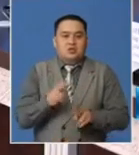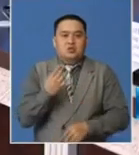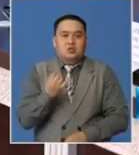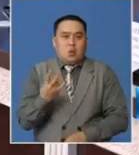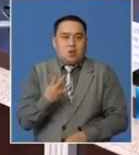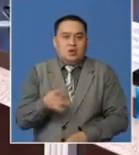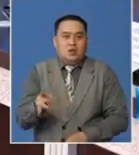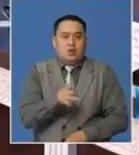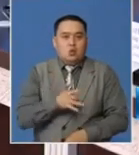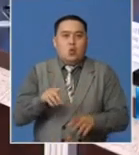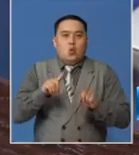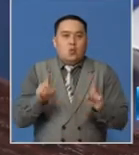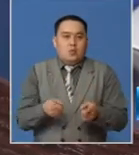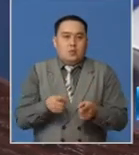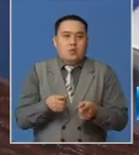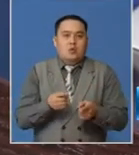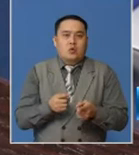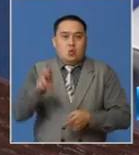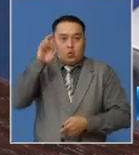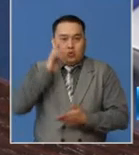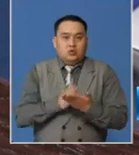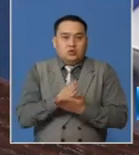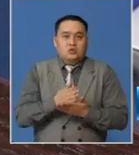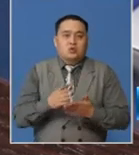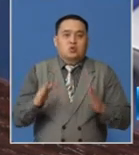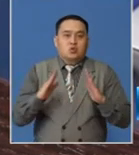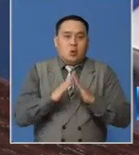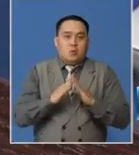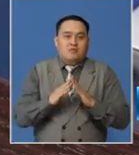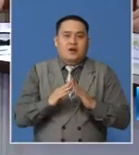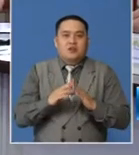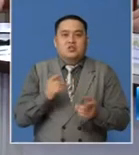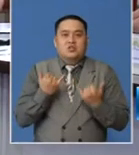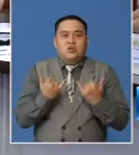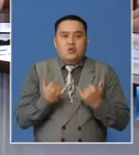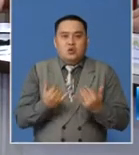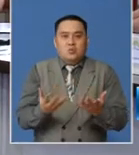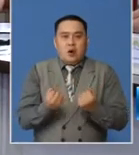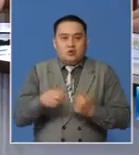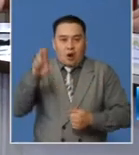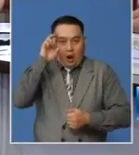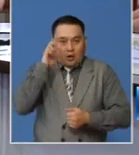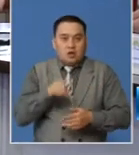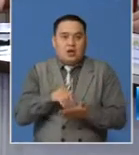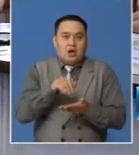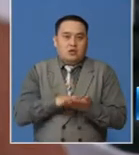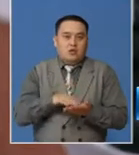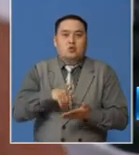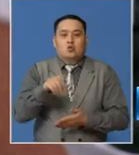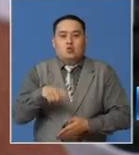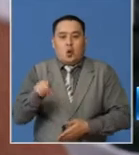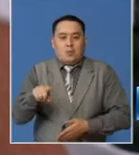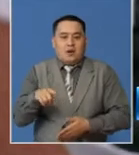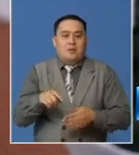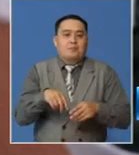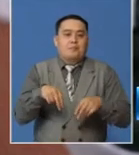В регионе будут упрощены госуслуги по регистрации недвижимого имущества. В настоящее время получить государственный регистрационный номер,